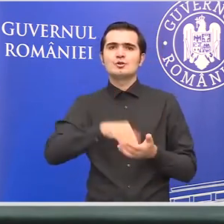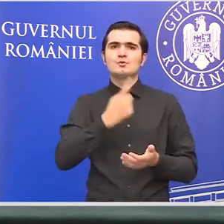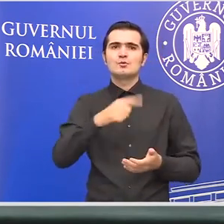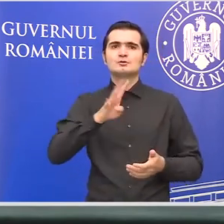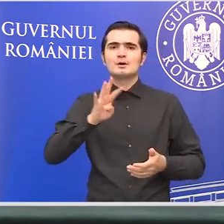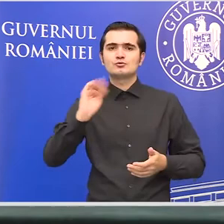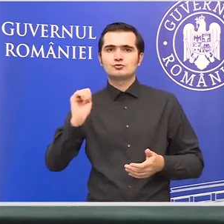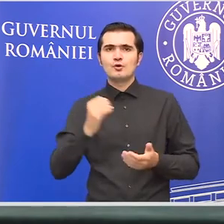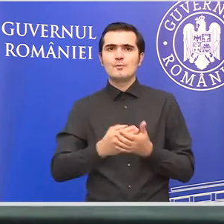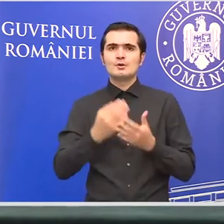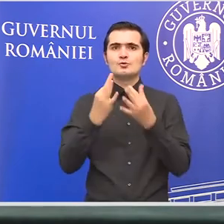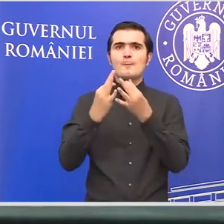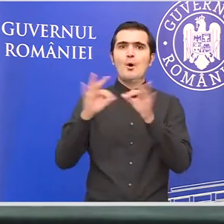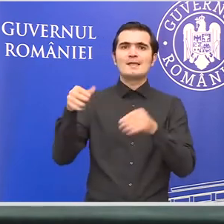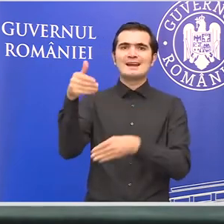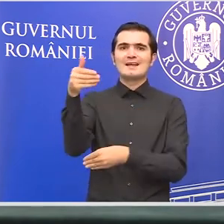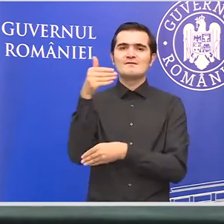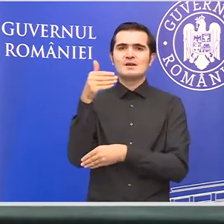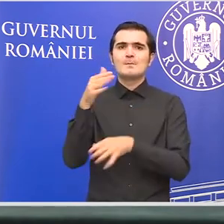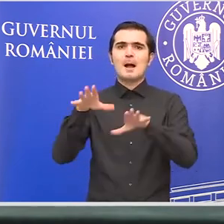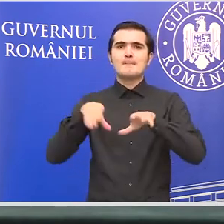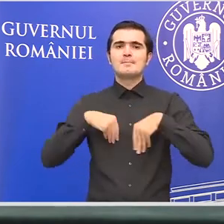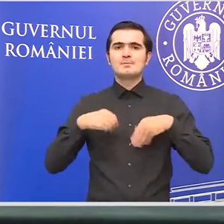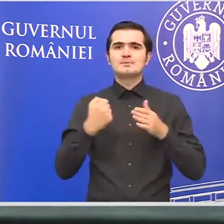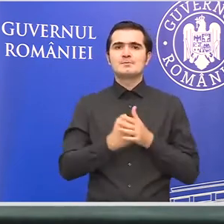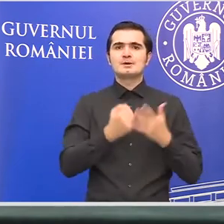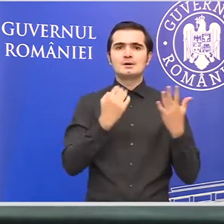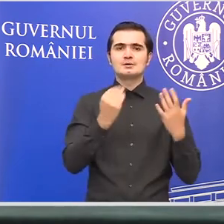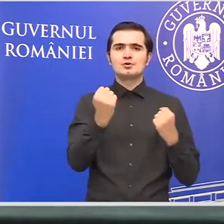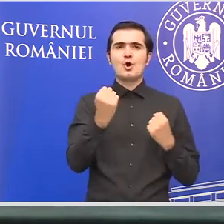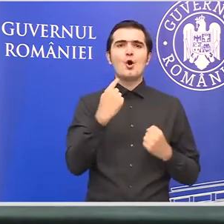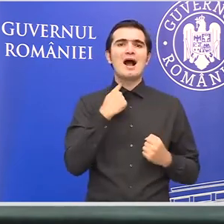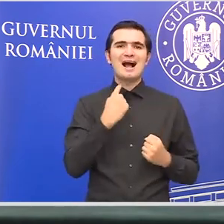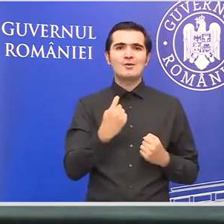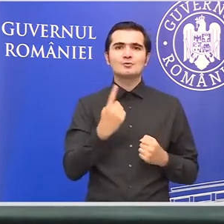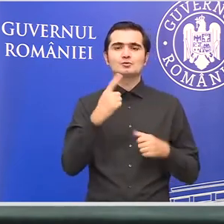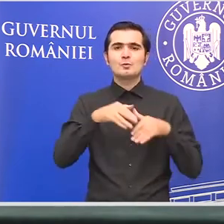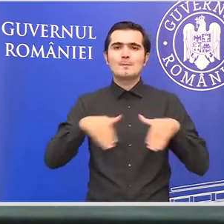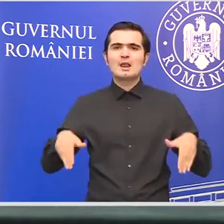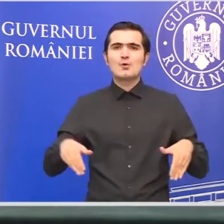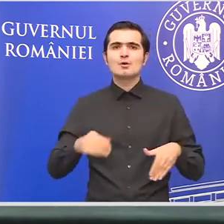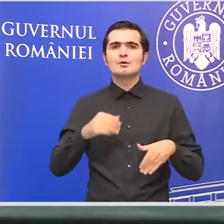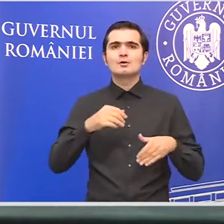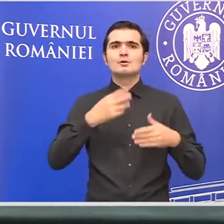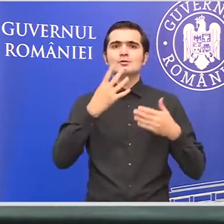11.595.149, pentru Moderna până la data 9 august am recepționat